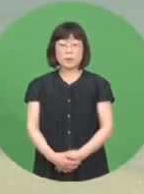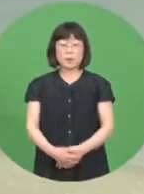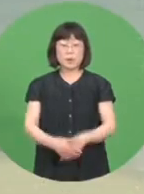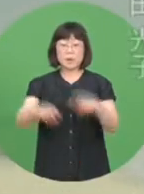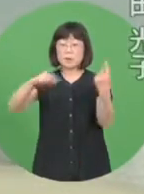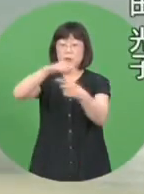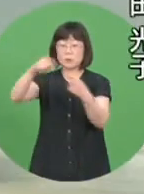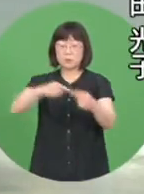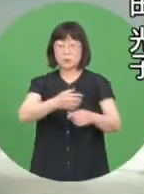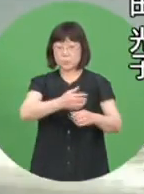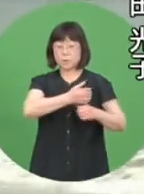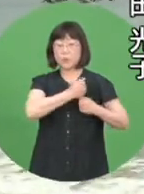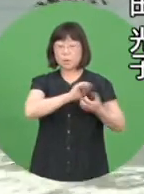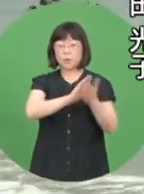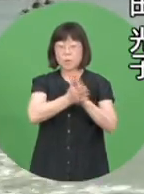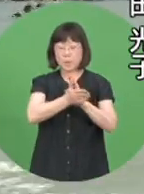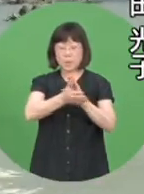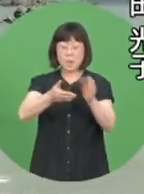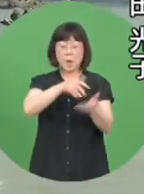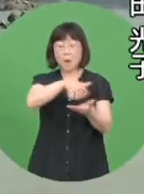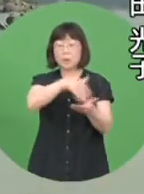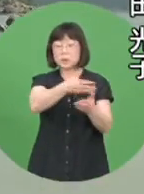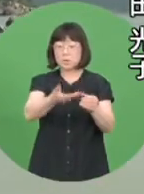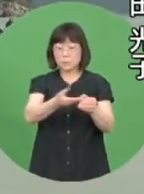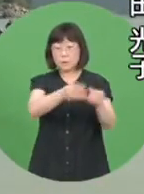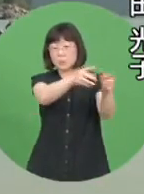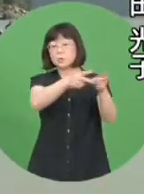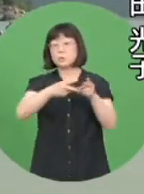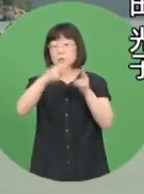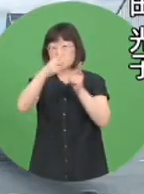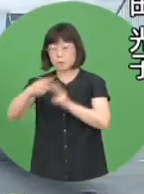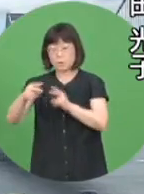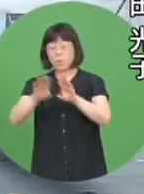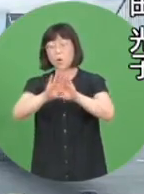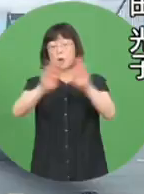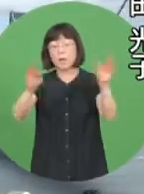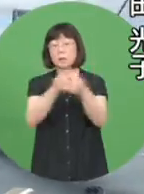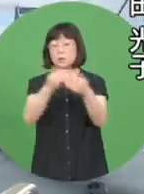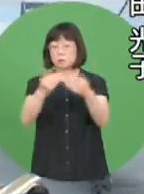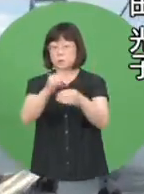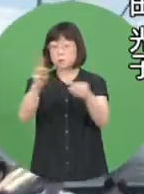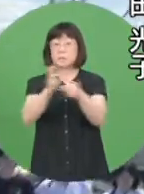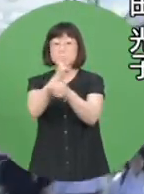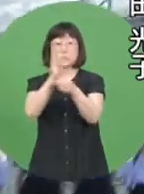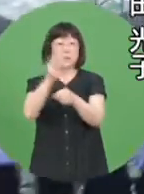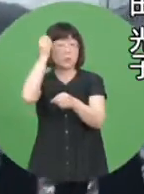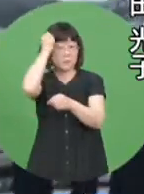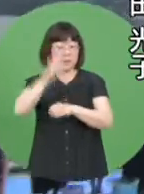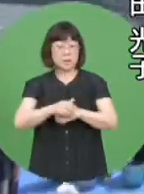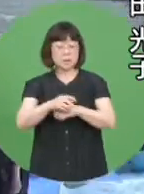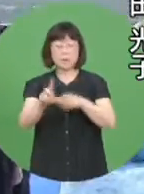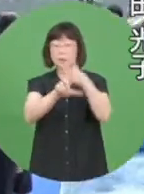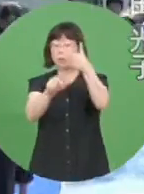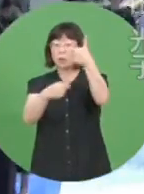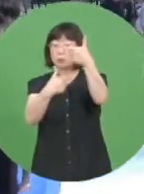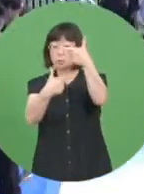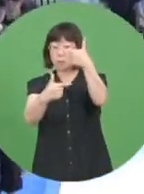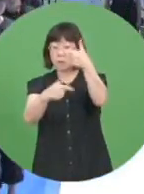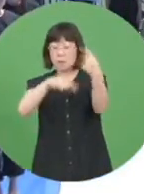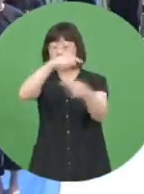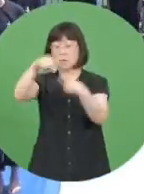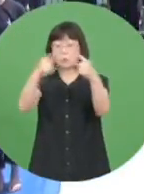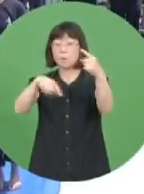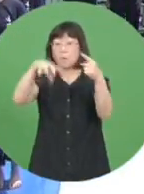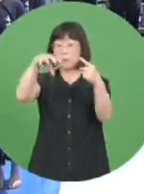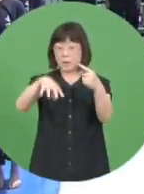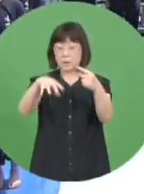鳴門市と兵庫県淡路島とを結ぶ大鳴門橋の開通30周年を記念して6月6日鳴門公